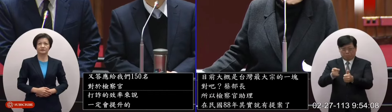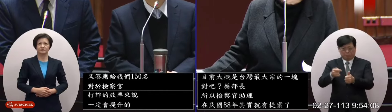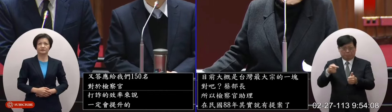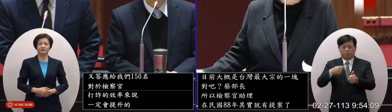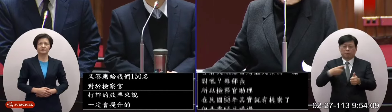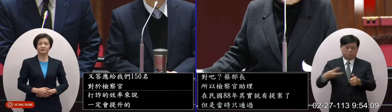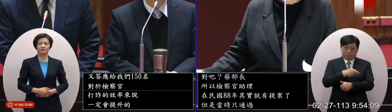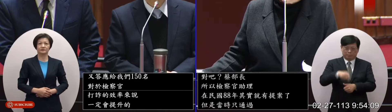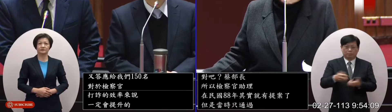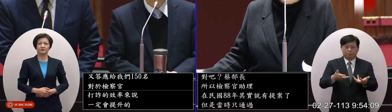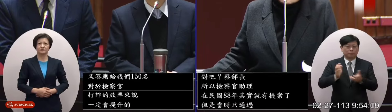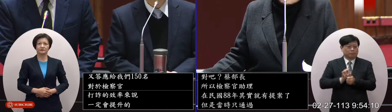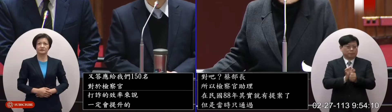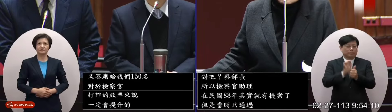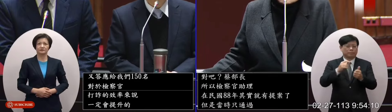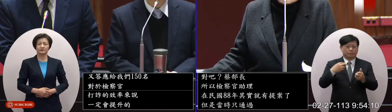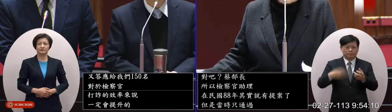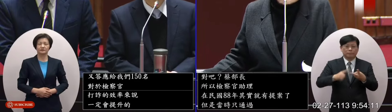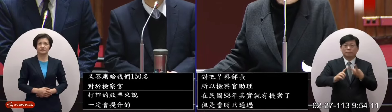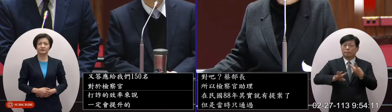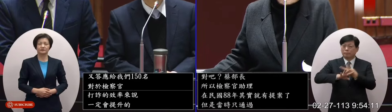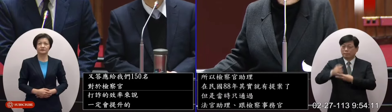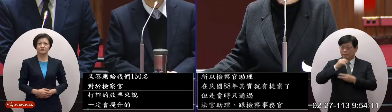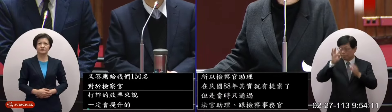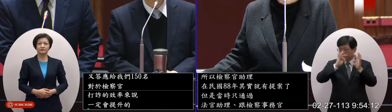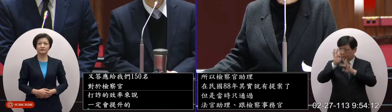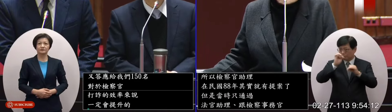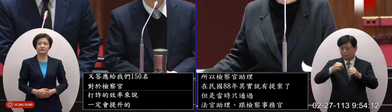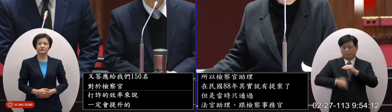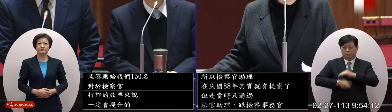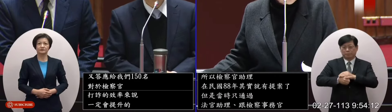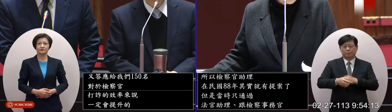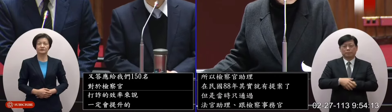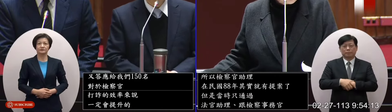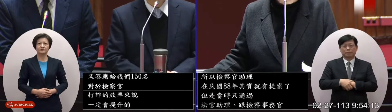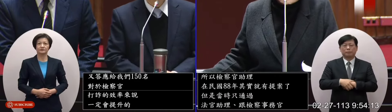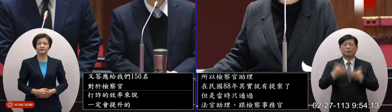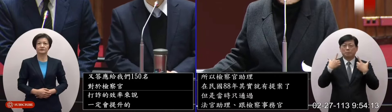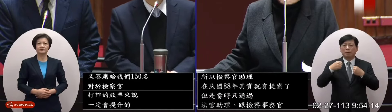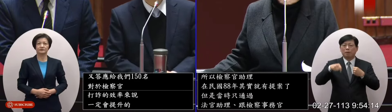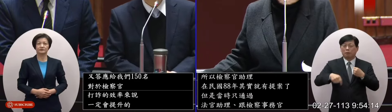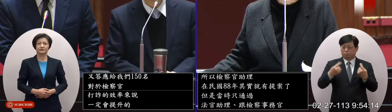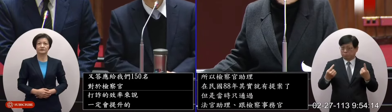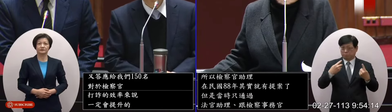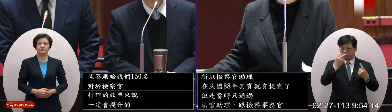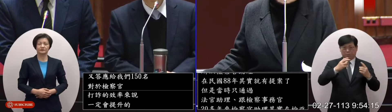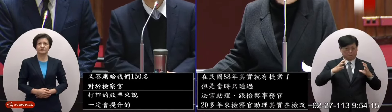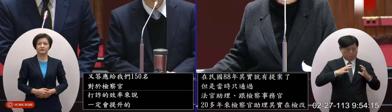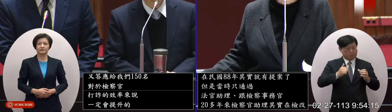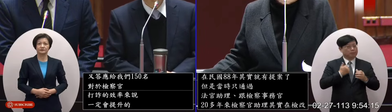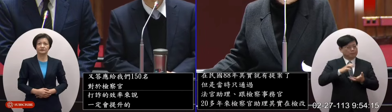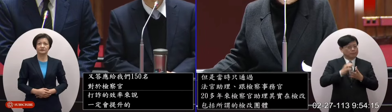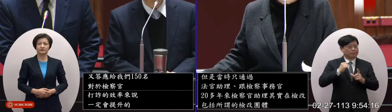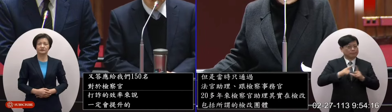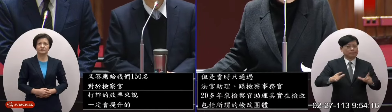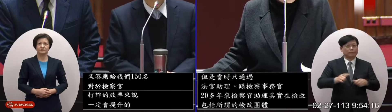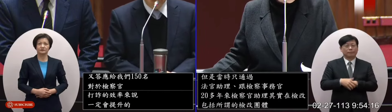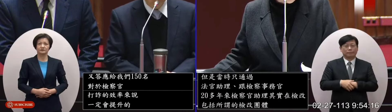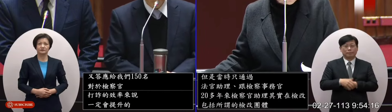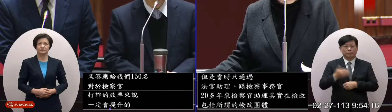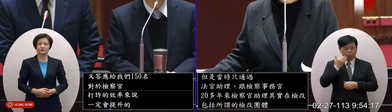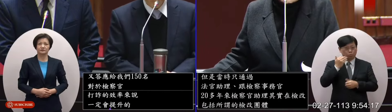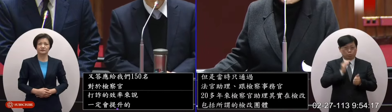打诈也好，或者是其他的刑事侦查犯罪也好，其实相对检察官的压力是非常大的。所以检察